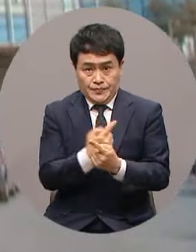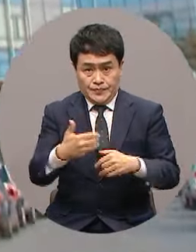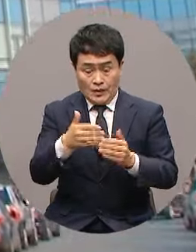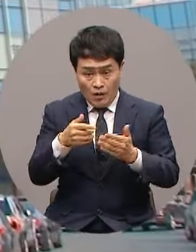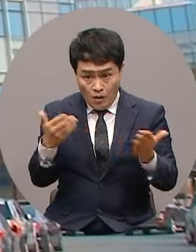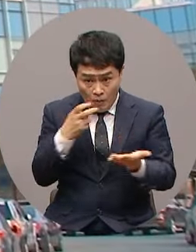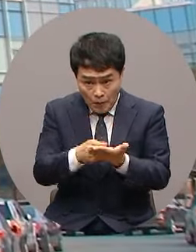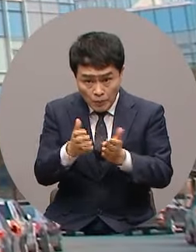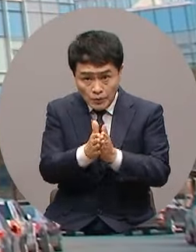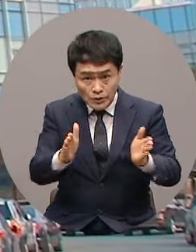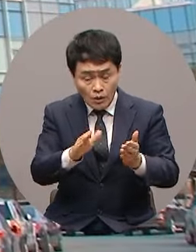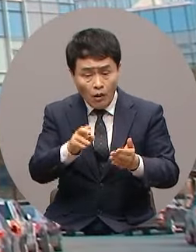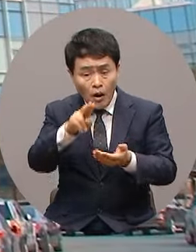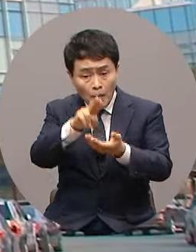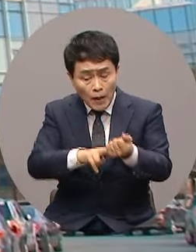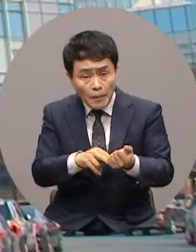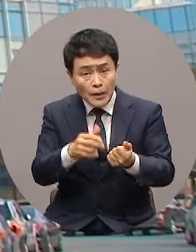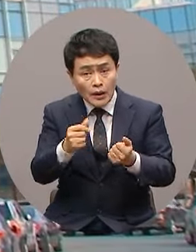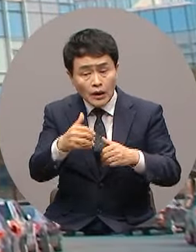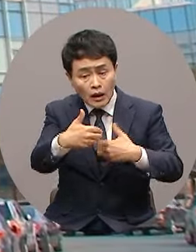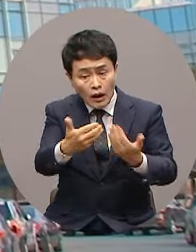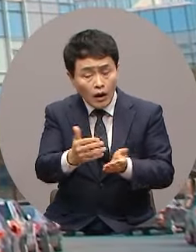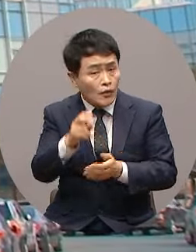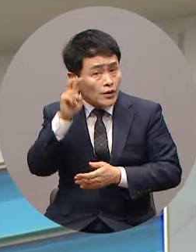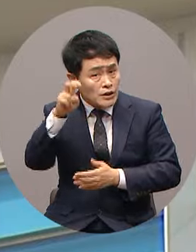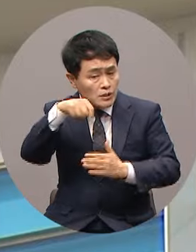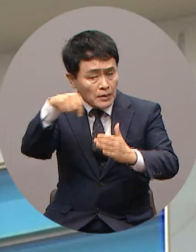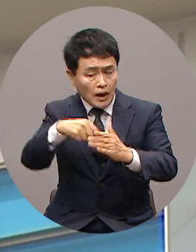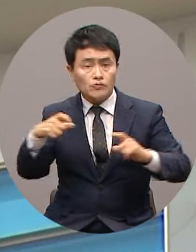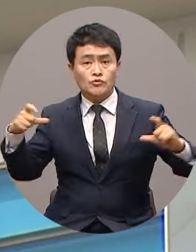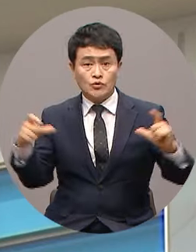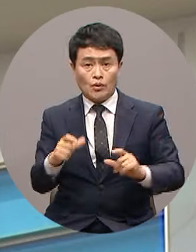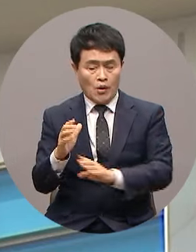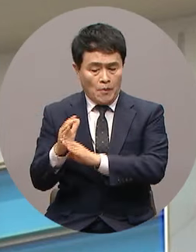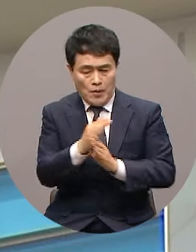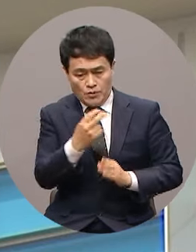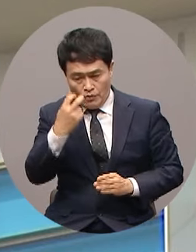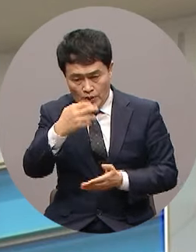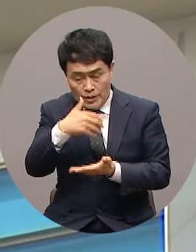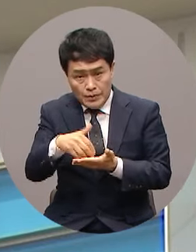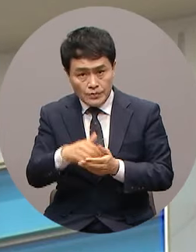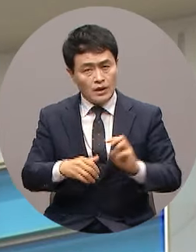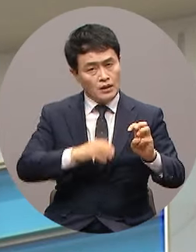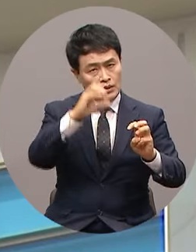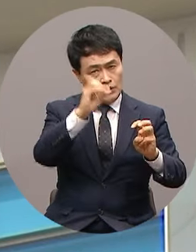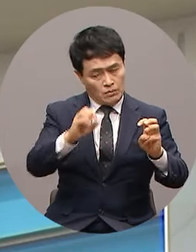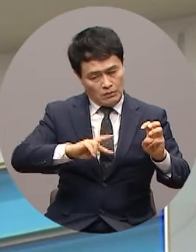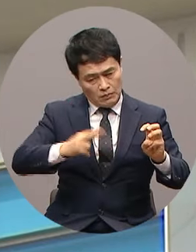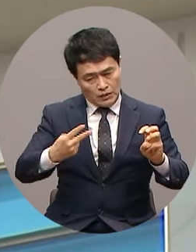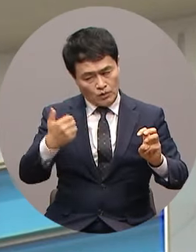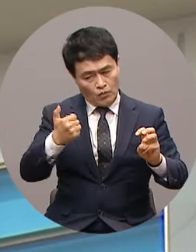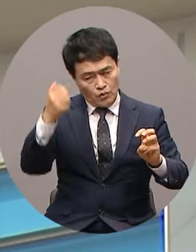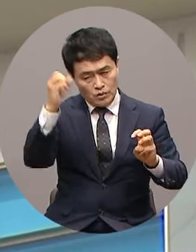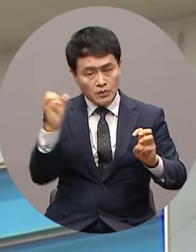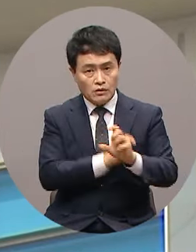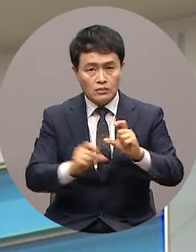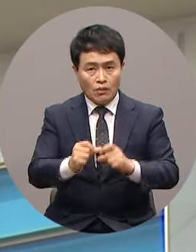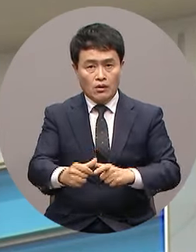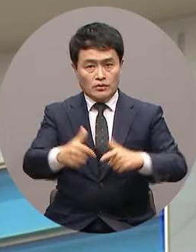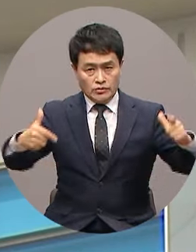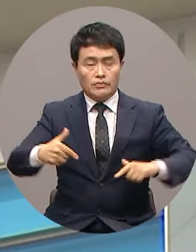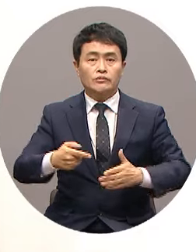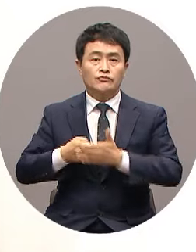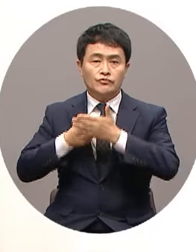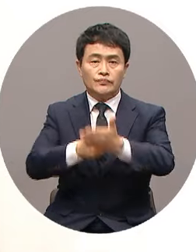이후 단계적으로 판매 대금 정산 기한을 20일까지 축소하고 별도 관리 비율도 30%에서 50%로 증가시켜 나갈